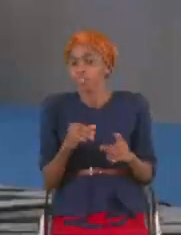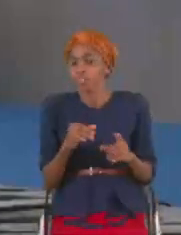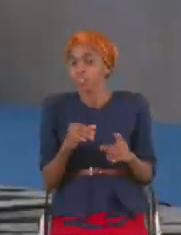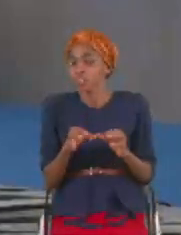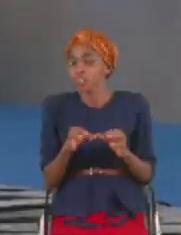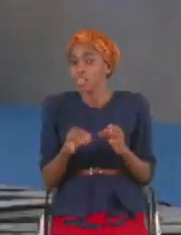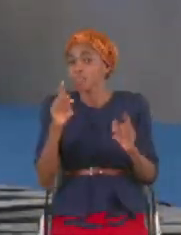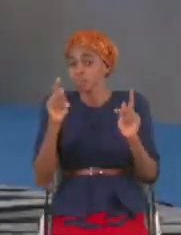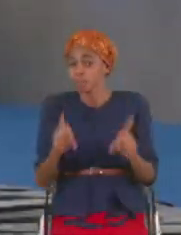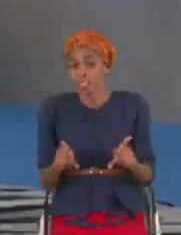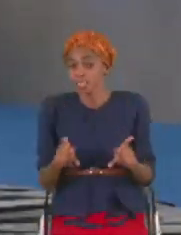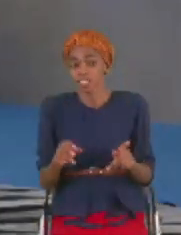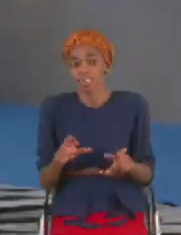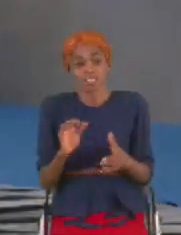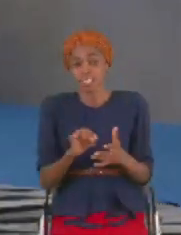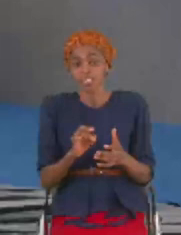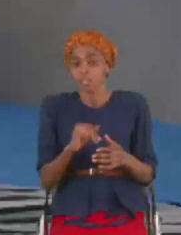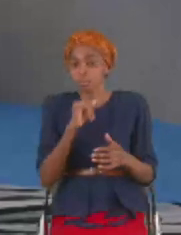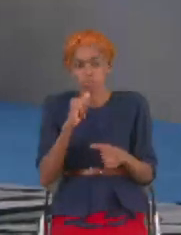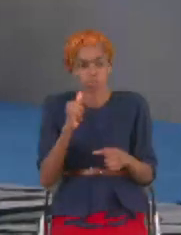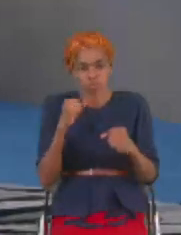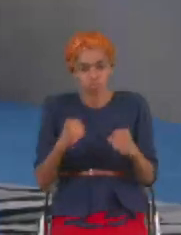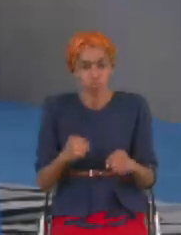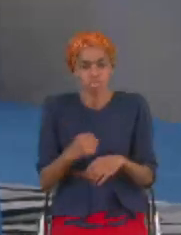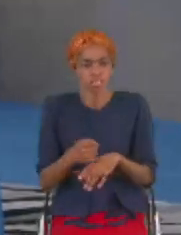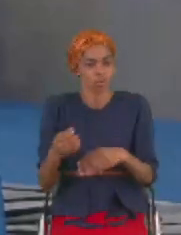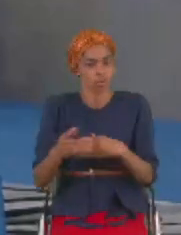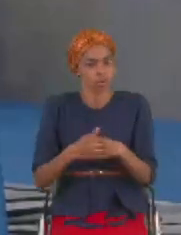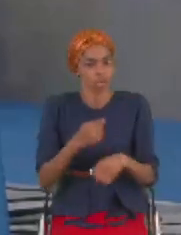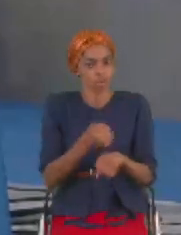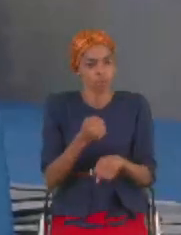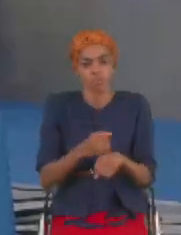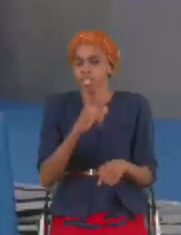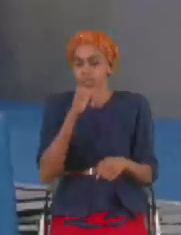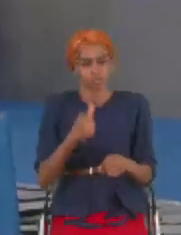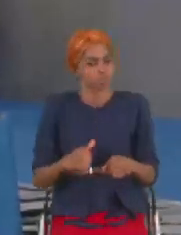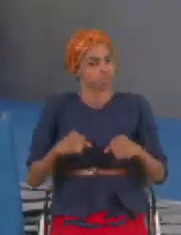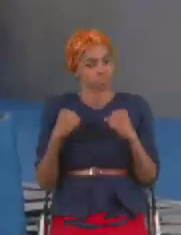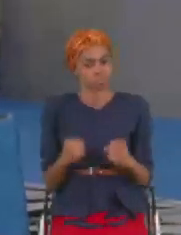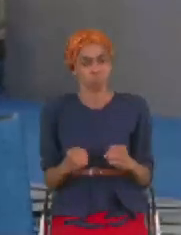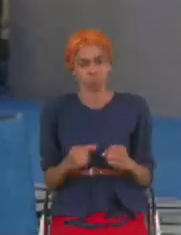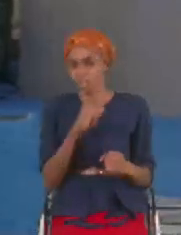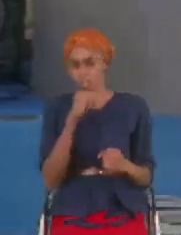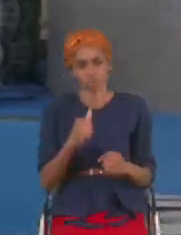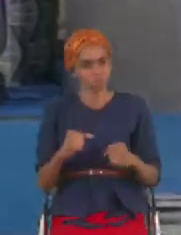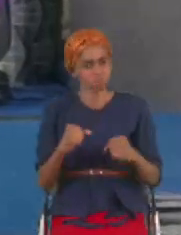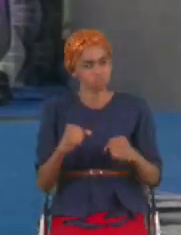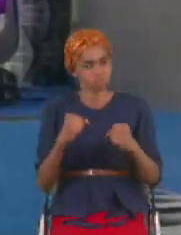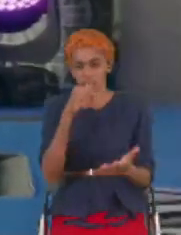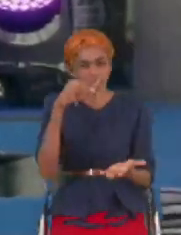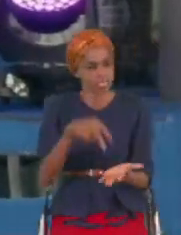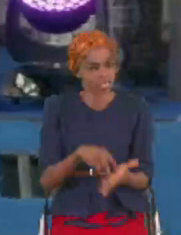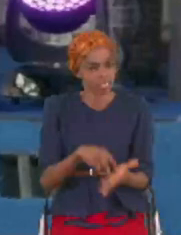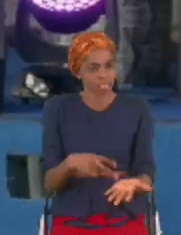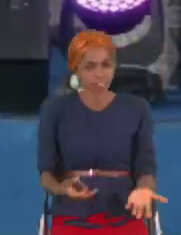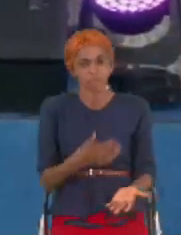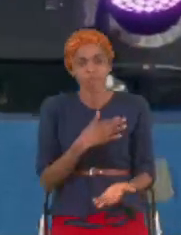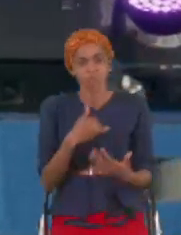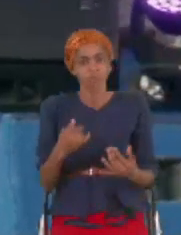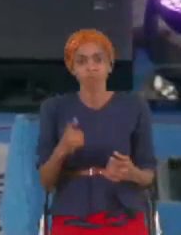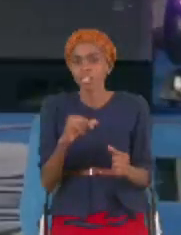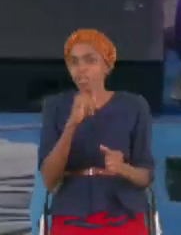de la colonne vertébrale si tu as de plaies au lieu d'un club et bras plutôt tu n'arrives pas tenues droit tu n'arrives pas être solide tu n'arrives pas à